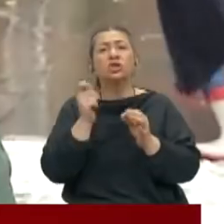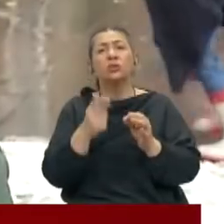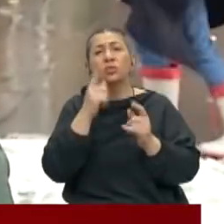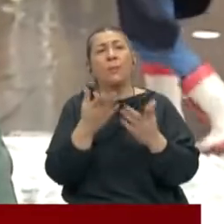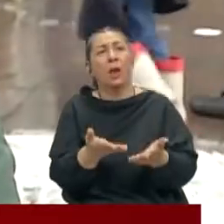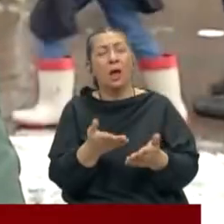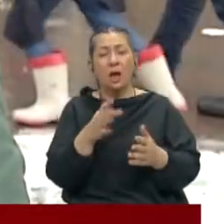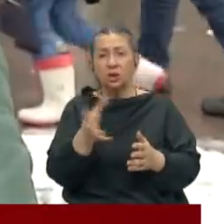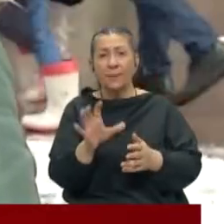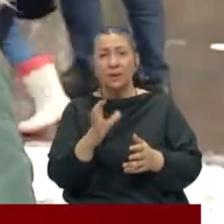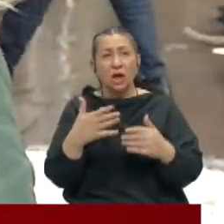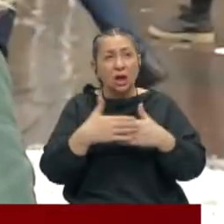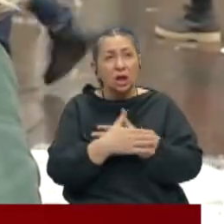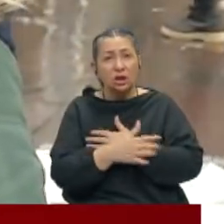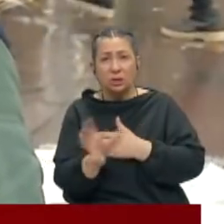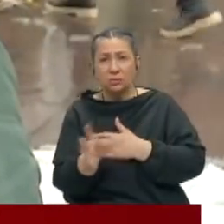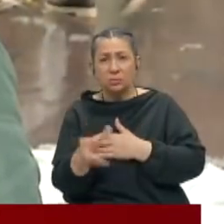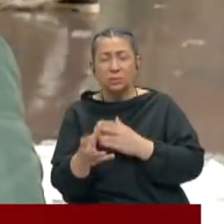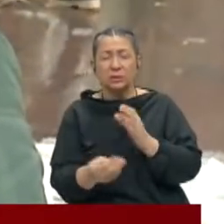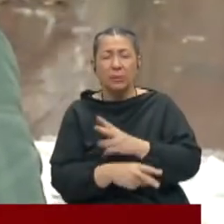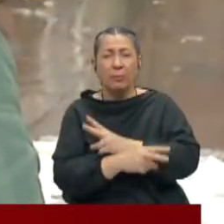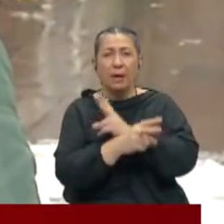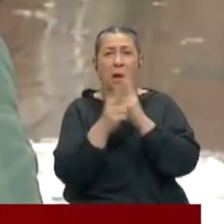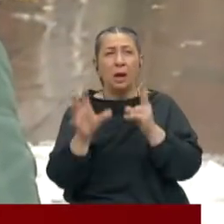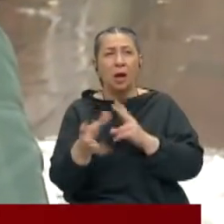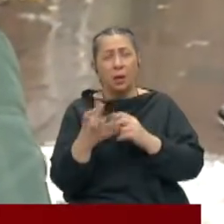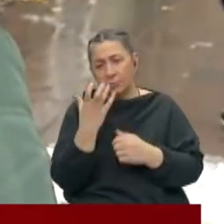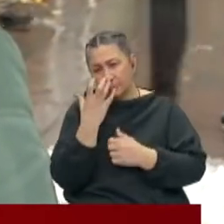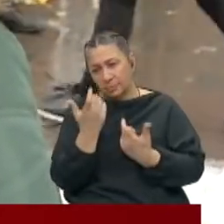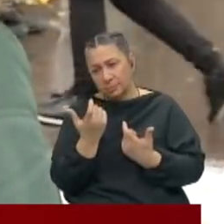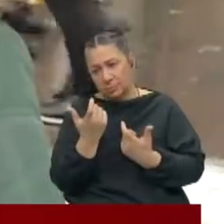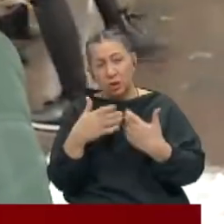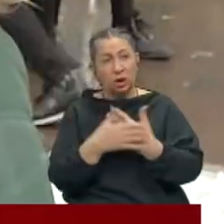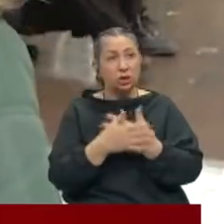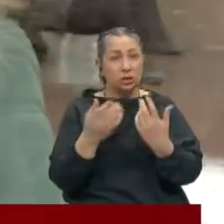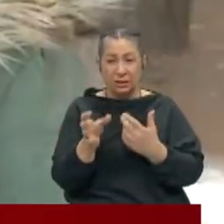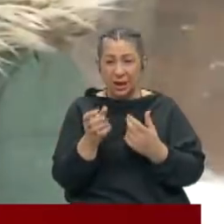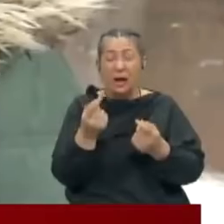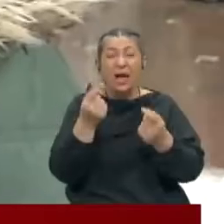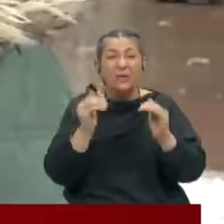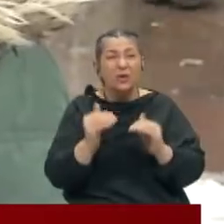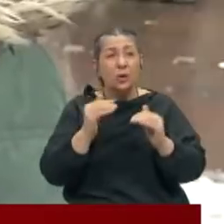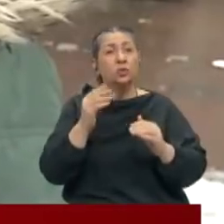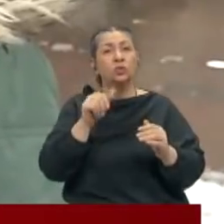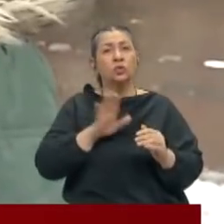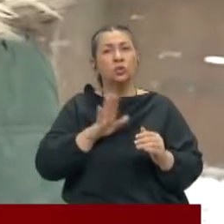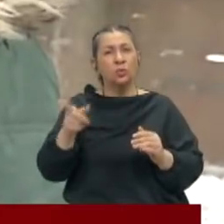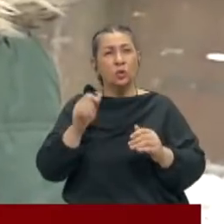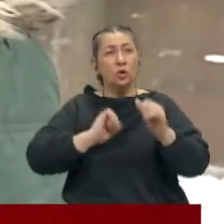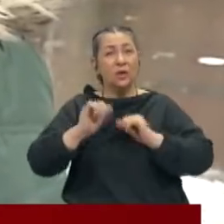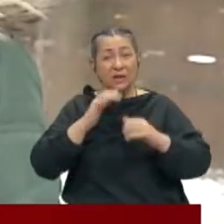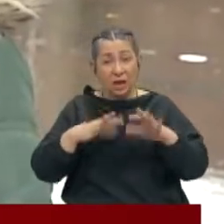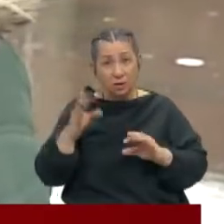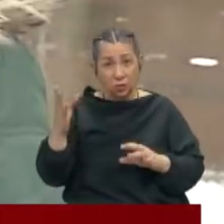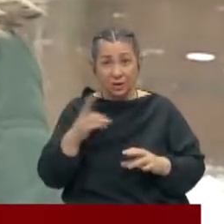geldik. Çamaşır makinesini gece açıyorum. Sabaha kadar makinayı bekliyorum. Gece çalışıyorum az gelsin diye. Çocuğum üniversiteye hazırlanıyor